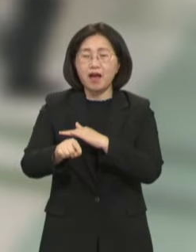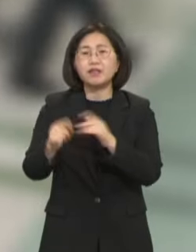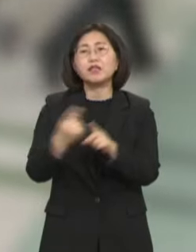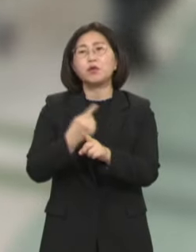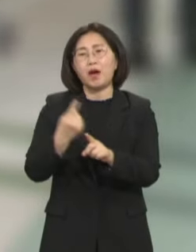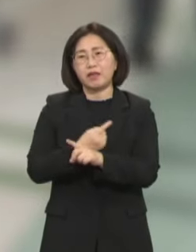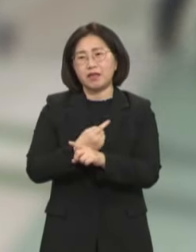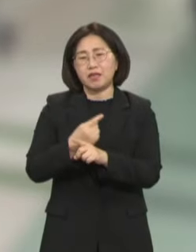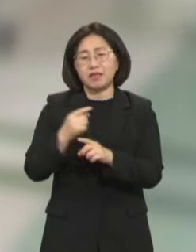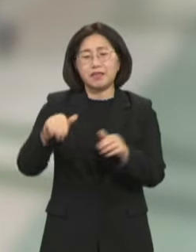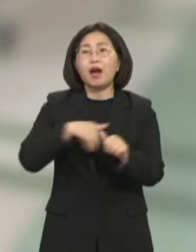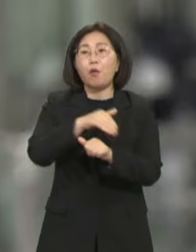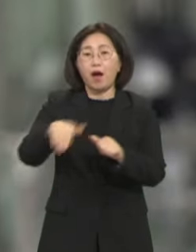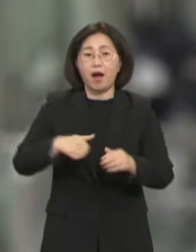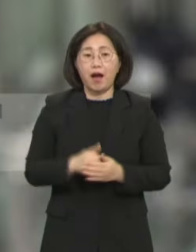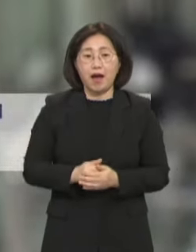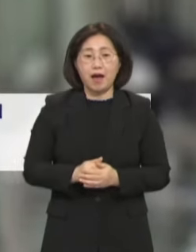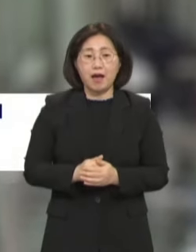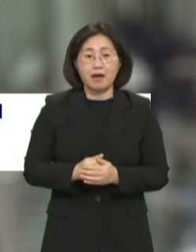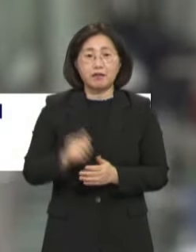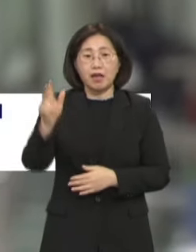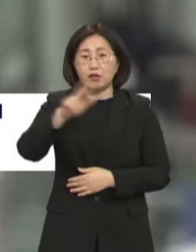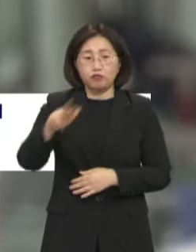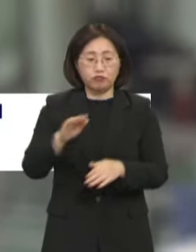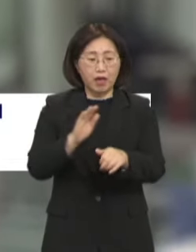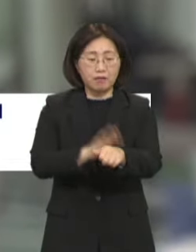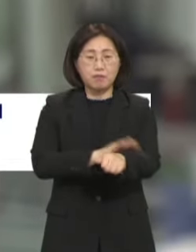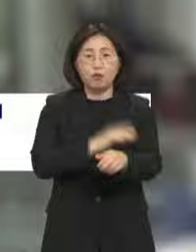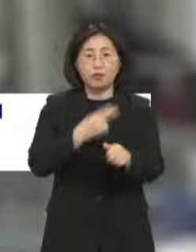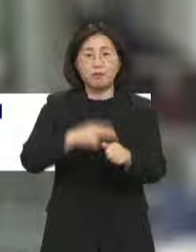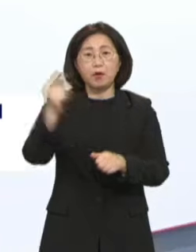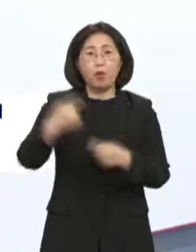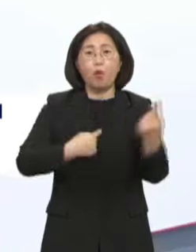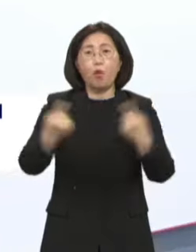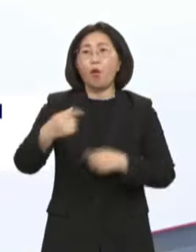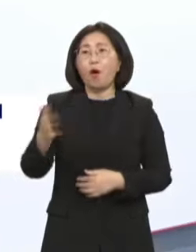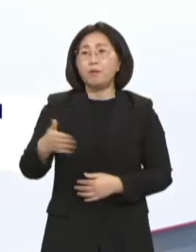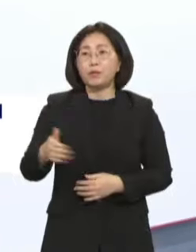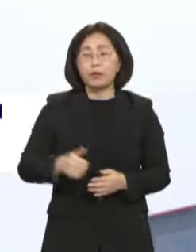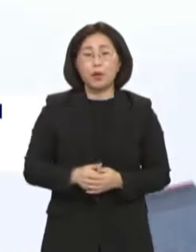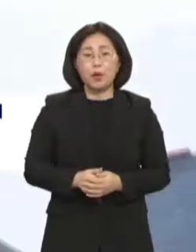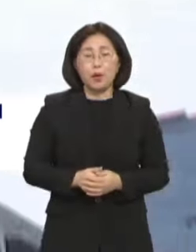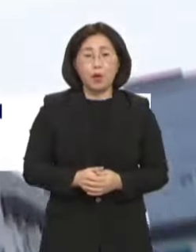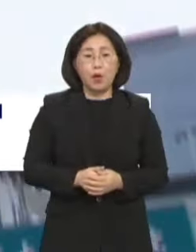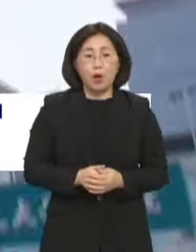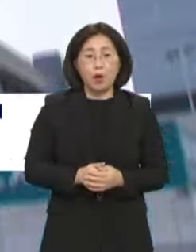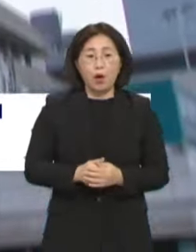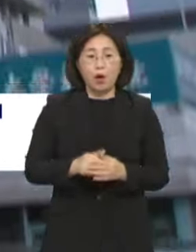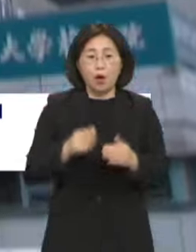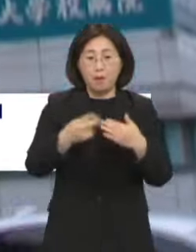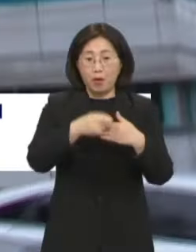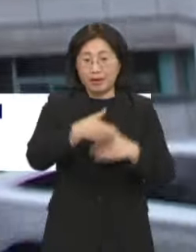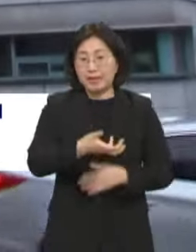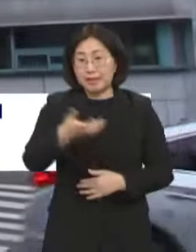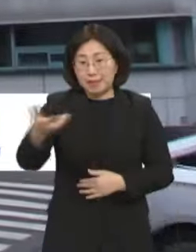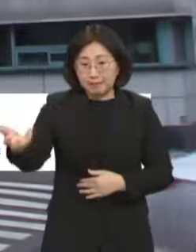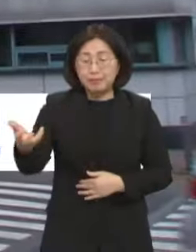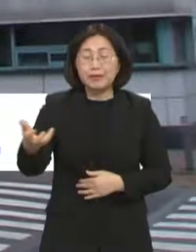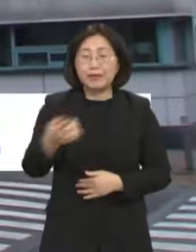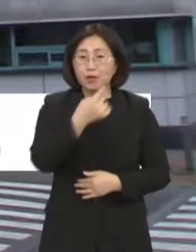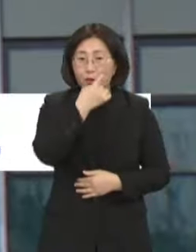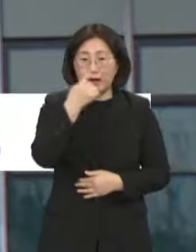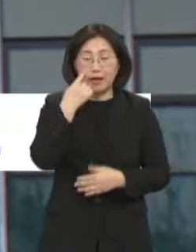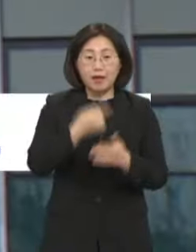하지만 지역병원 전공의들의 복귀 소식은 들려오지 않고 있습니다 대전시는 전공의들이 근무지를 이탈했다 증거를 확보하기